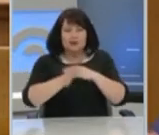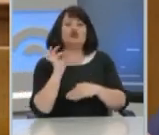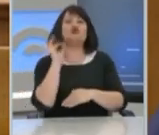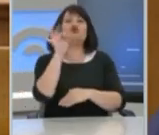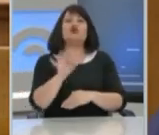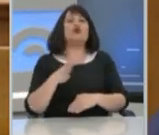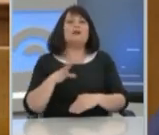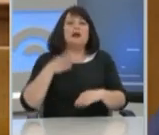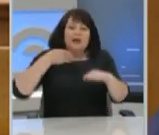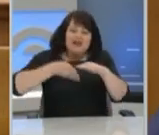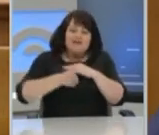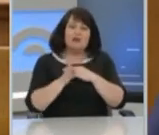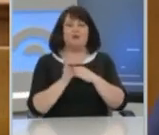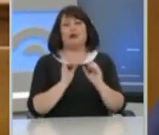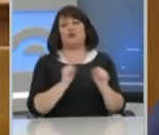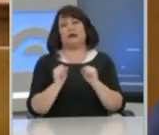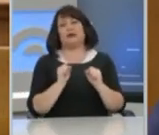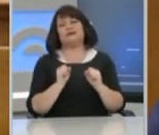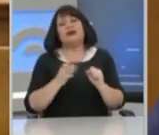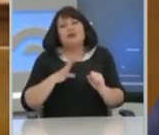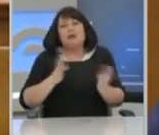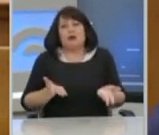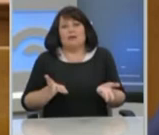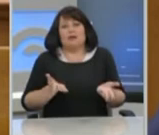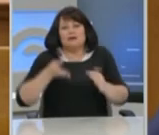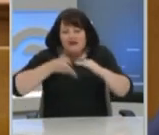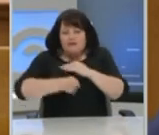μας. Όταν λοιπόν έγινε φανερό